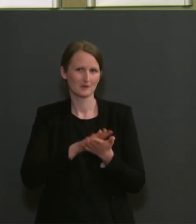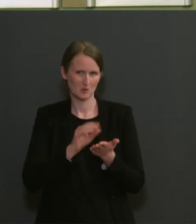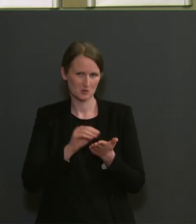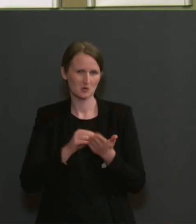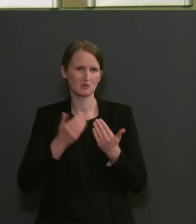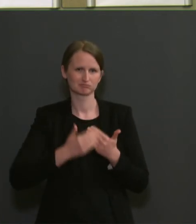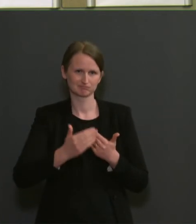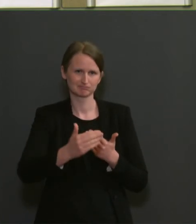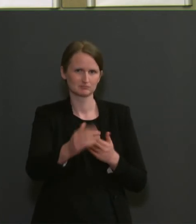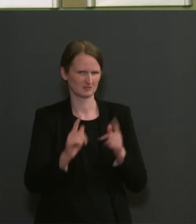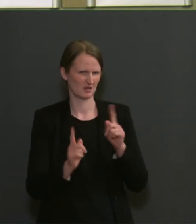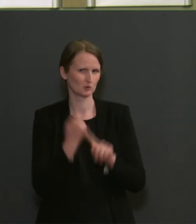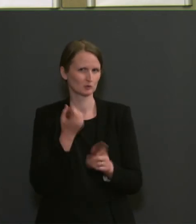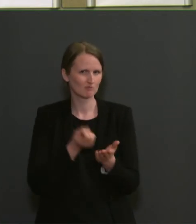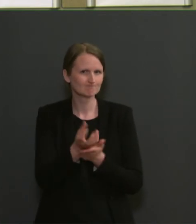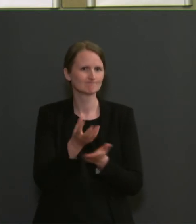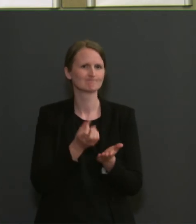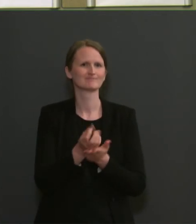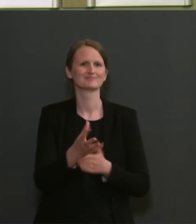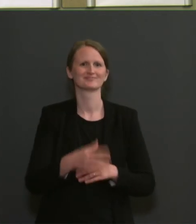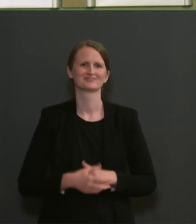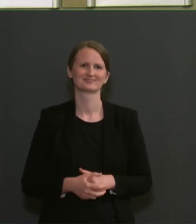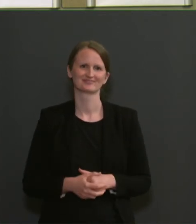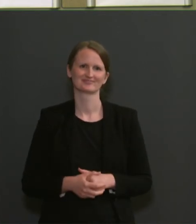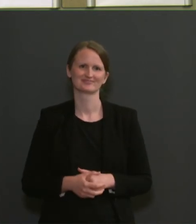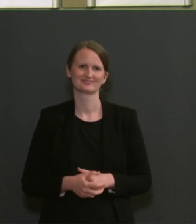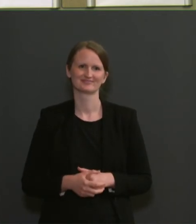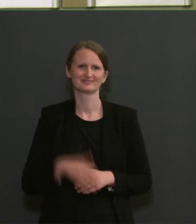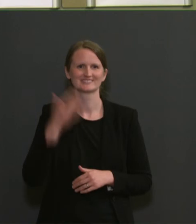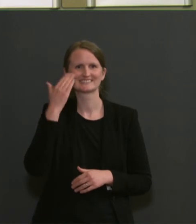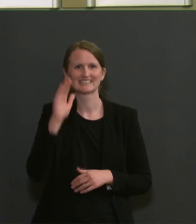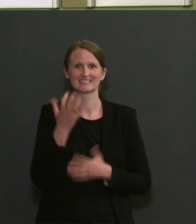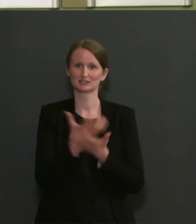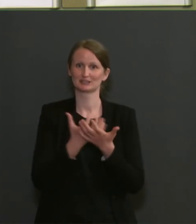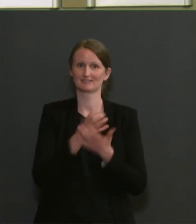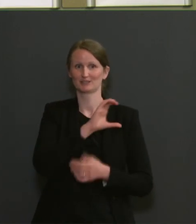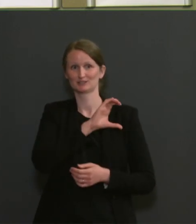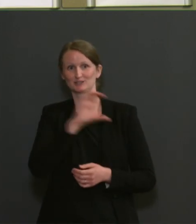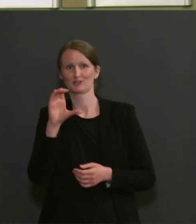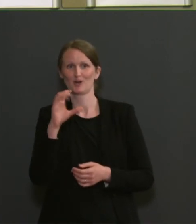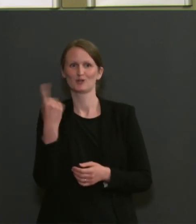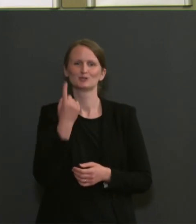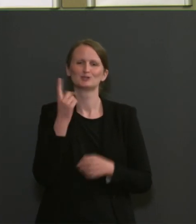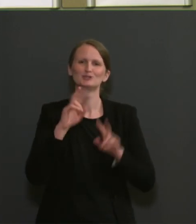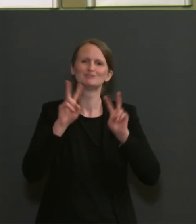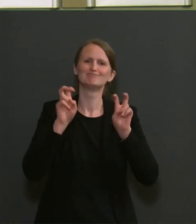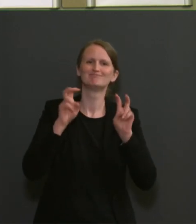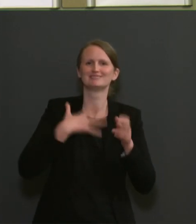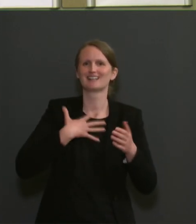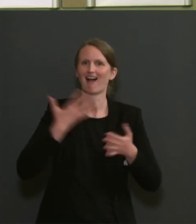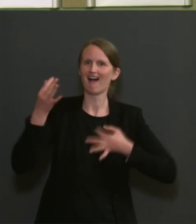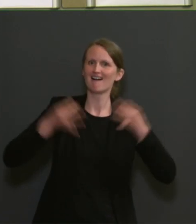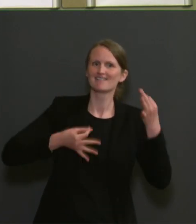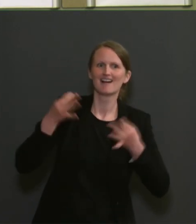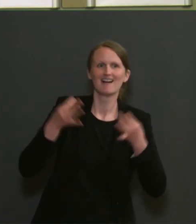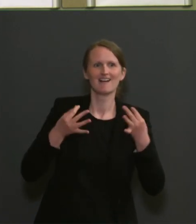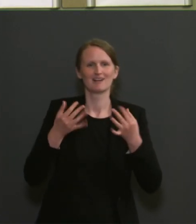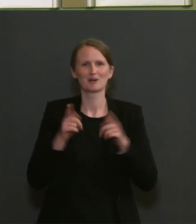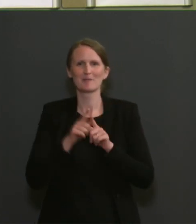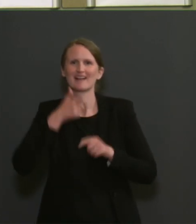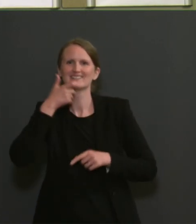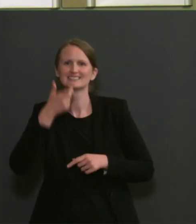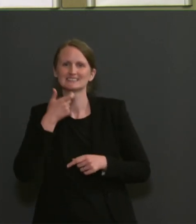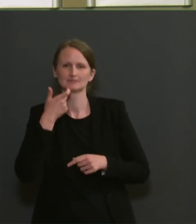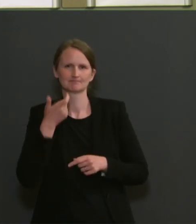Normalement, un chiffre rond, cela se célèbre. Nous nous abstiendrons, car malgré le fait qu'on peut observer un certain nombre